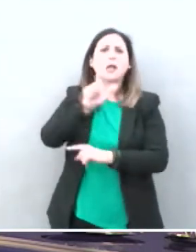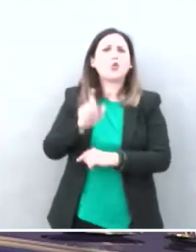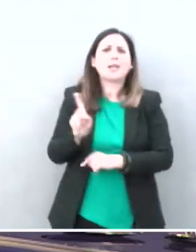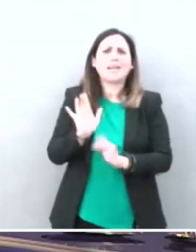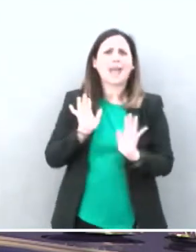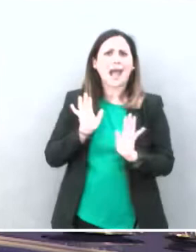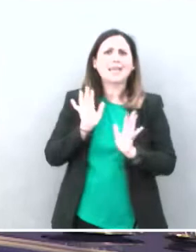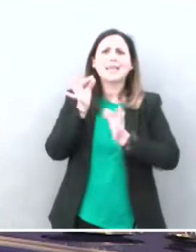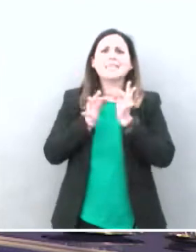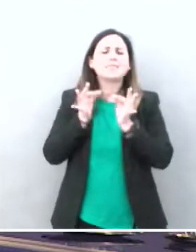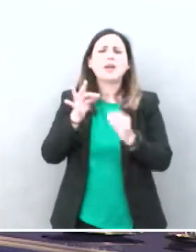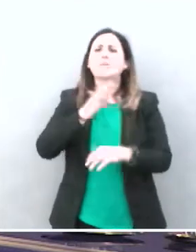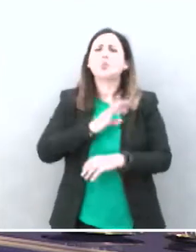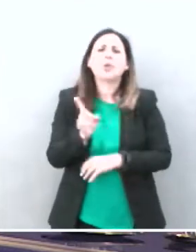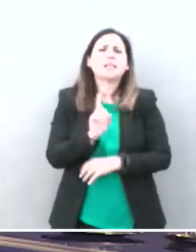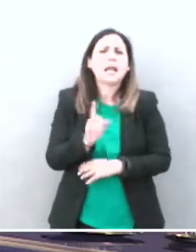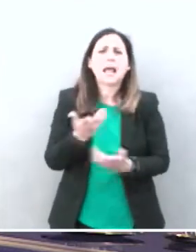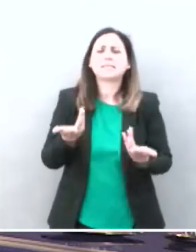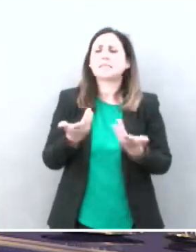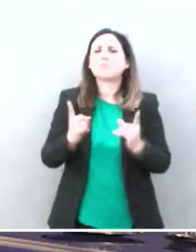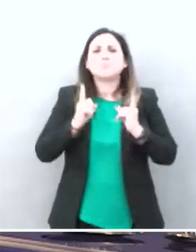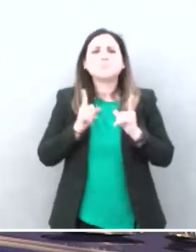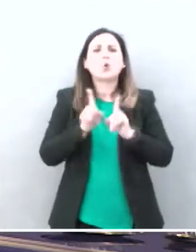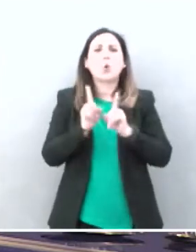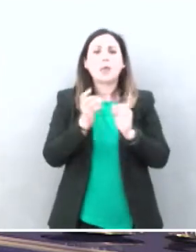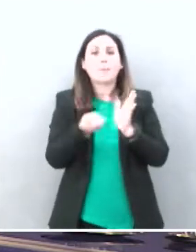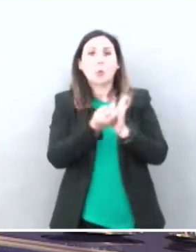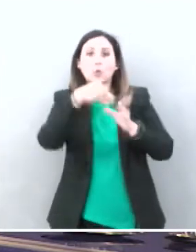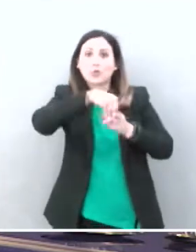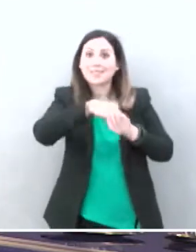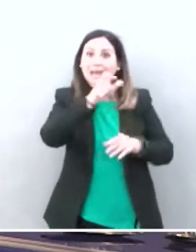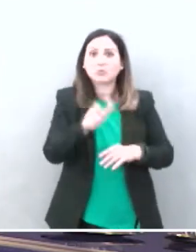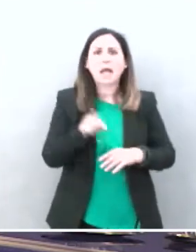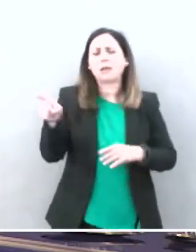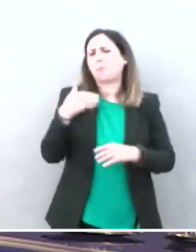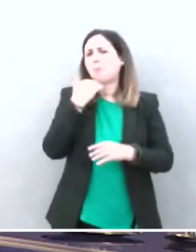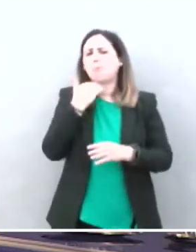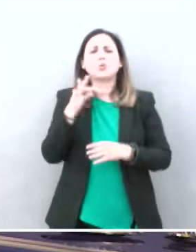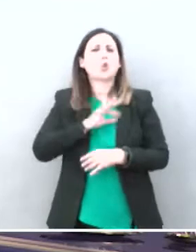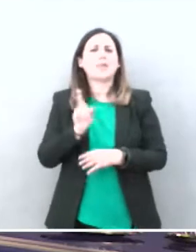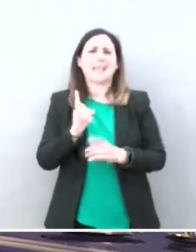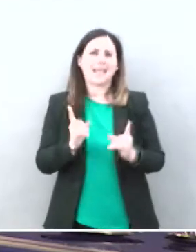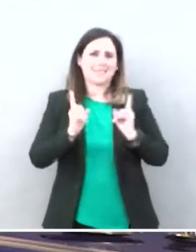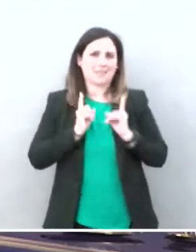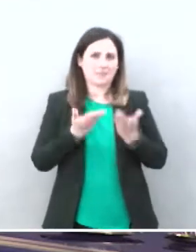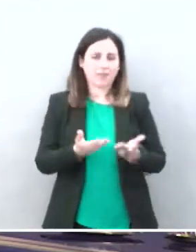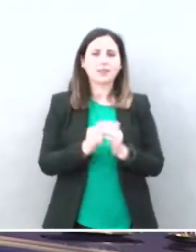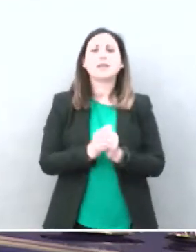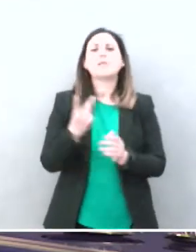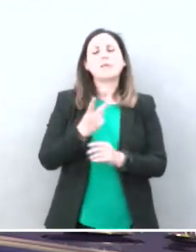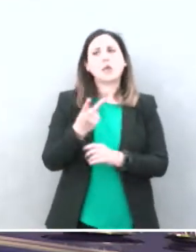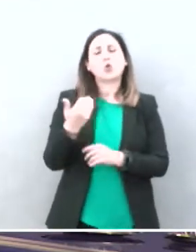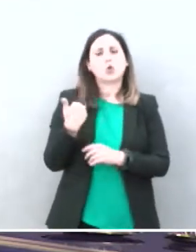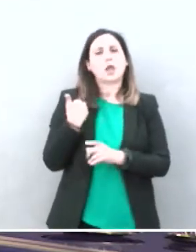la specificità, le peculiarità del prodotto di qualità italiano. E l'abbiamo visto recentemente, c'erano, diciamo, le